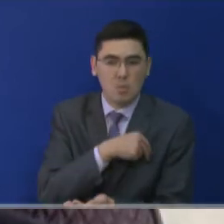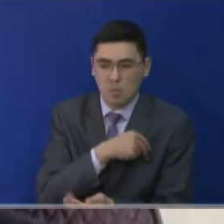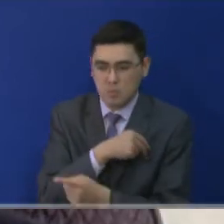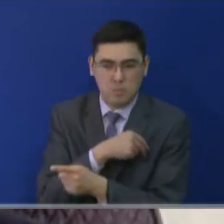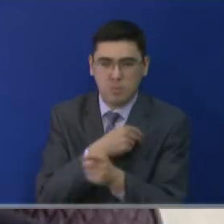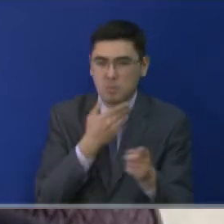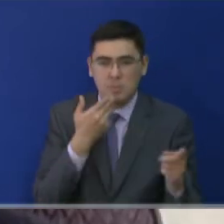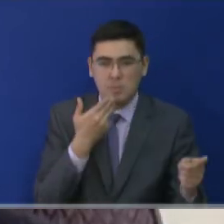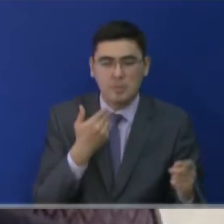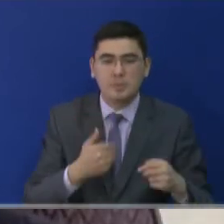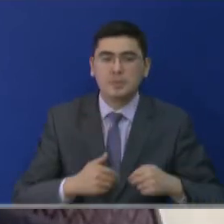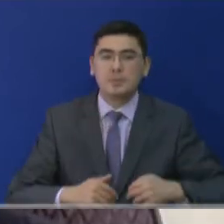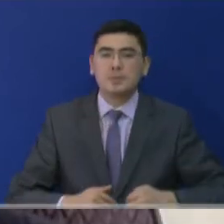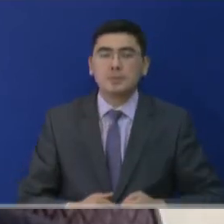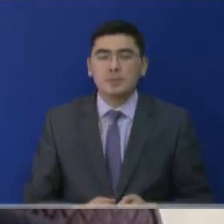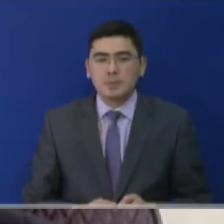по нашей базе данных,